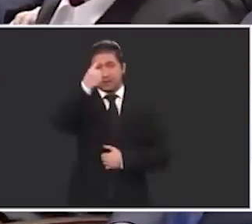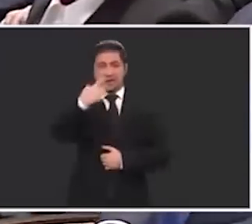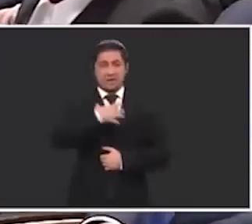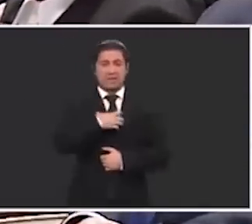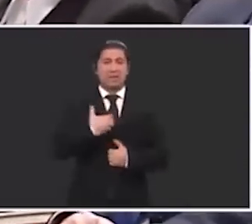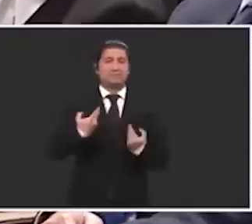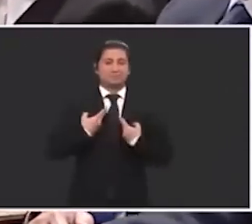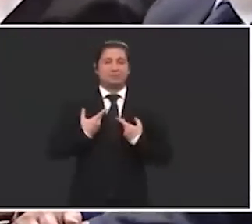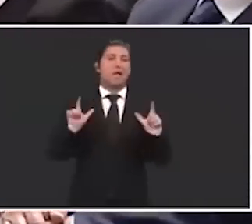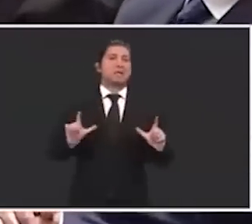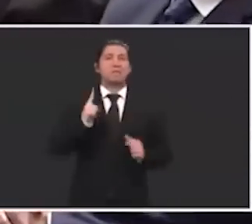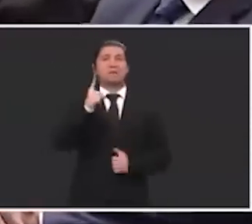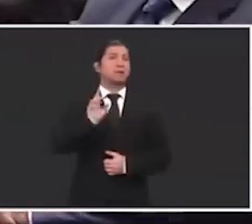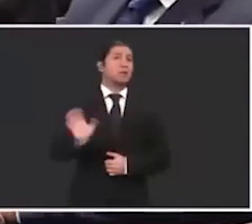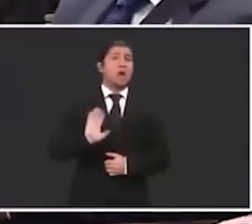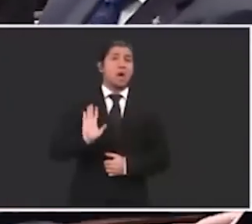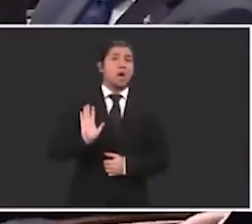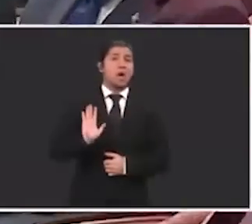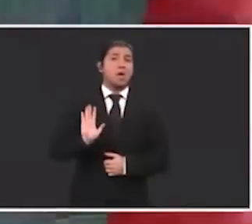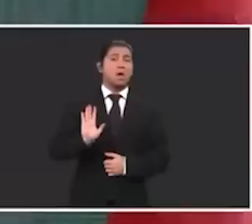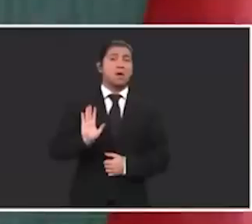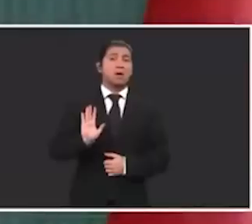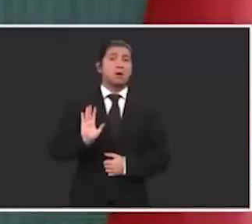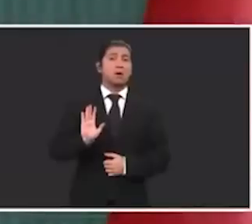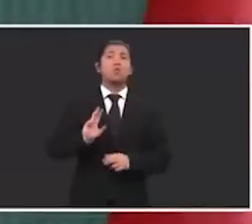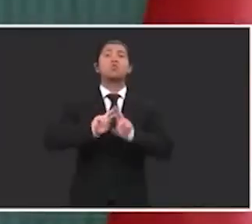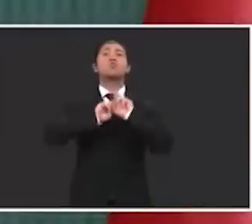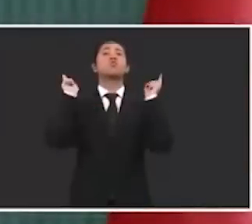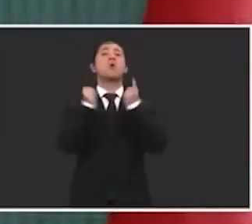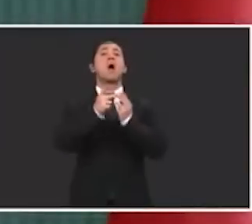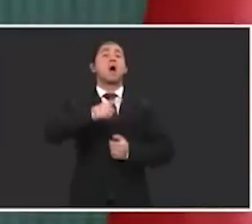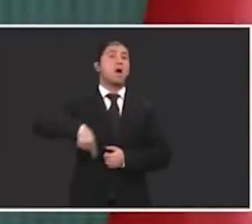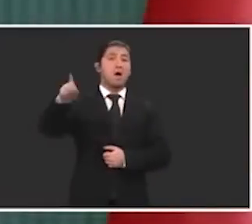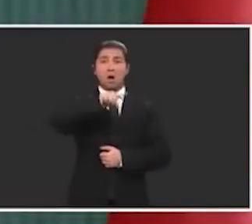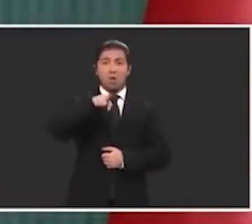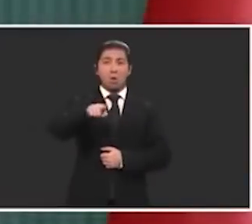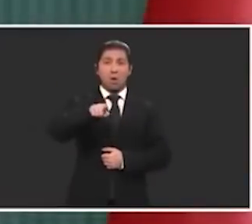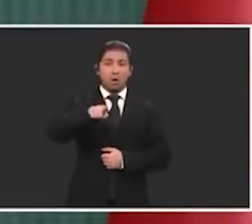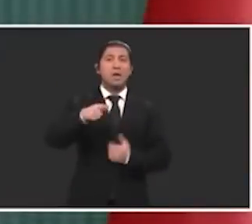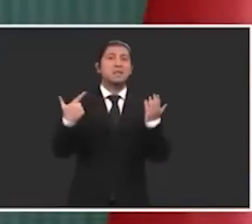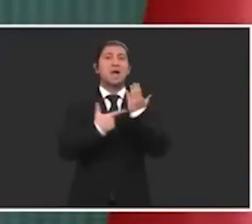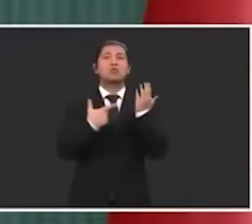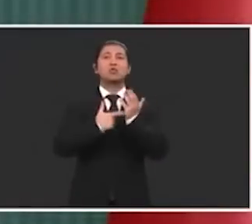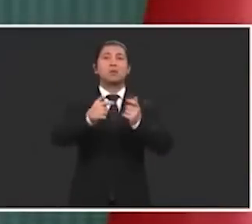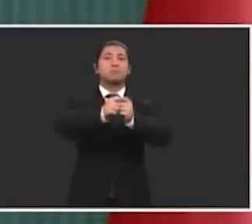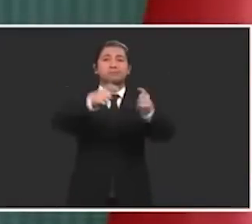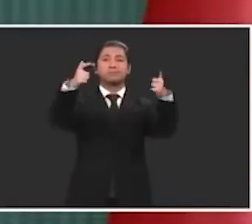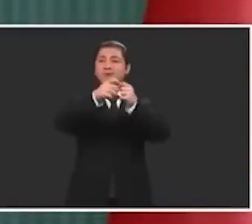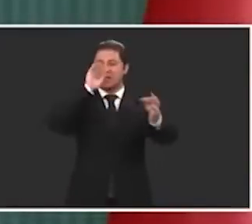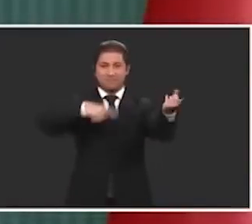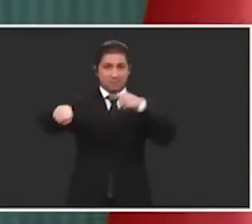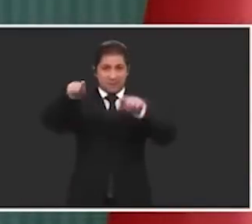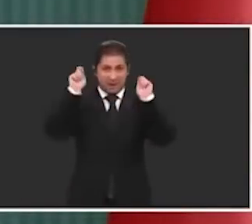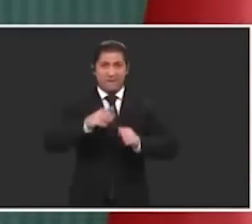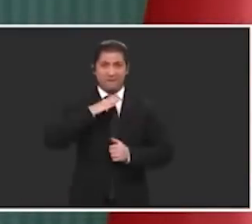kendi ihtiyaçlarımızı karşılamakla kalmadık. Dünyanın önde gelen teknoloji